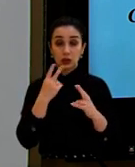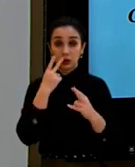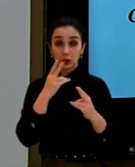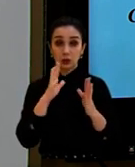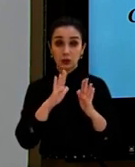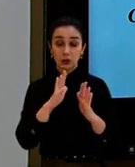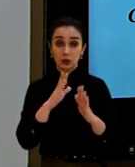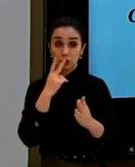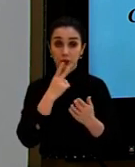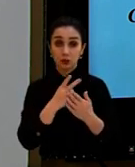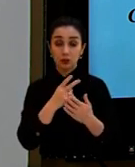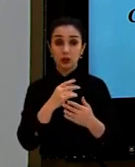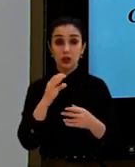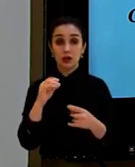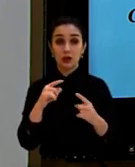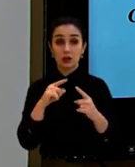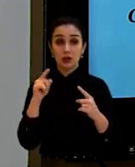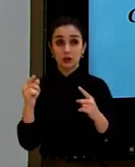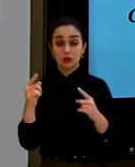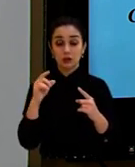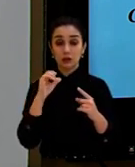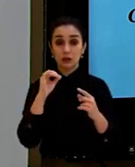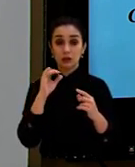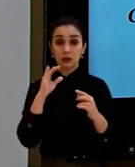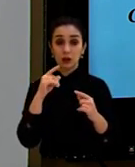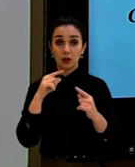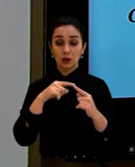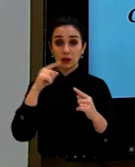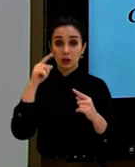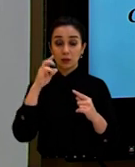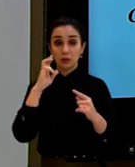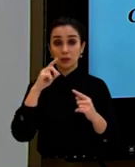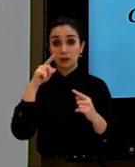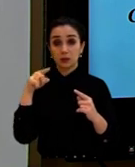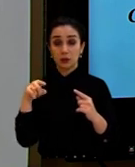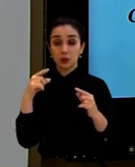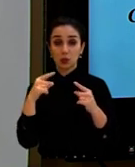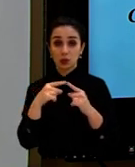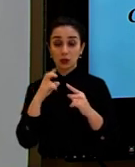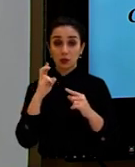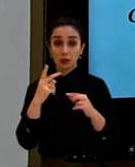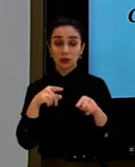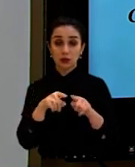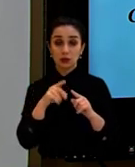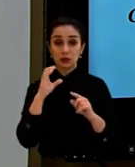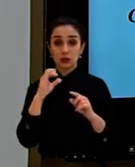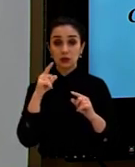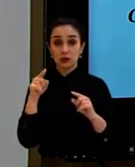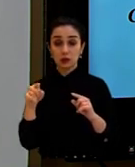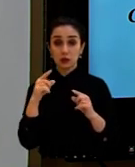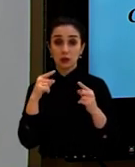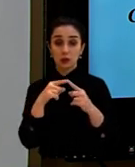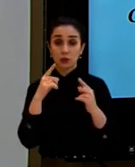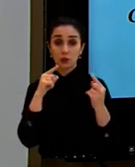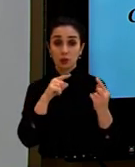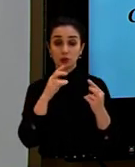есть сторона А лежит напротив угла А, сторона Б лежит напротив угла Б и сторона С лежит